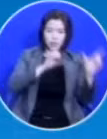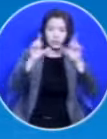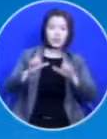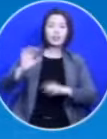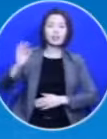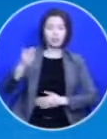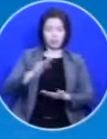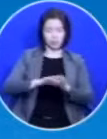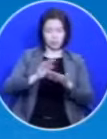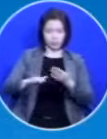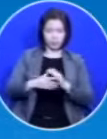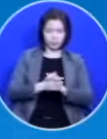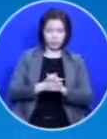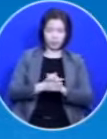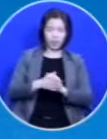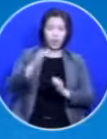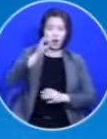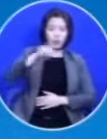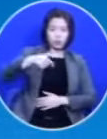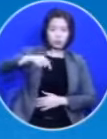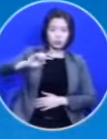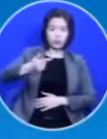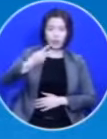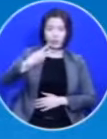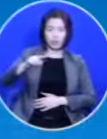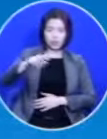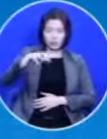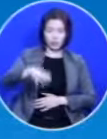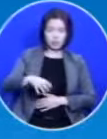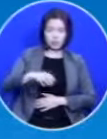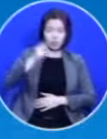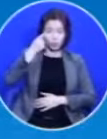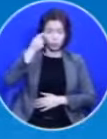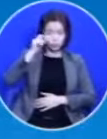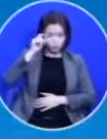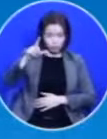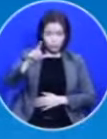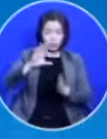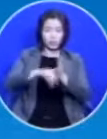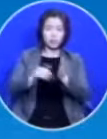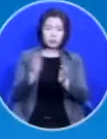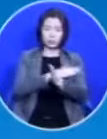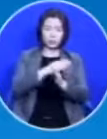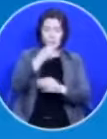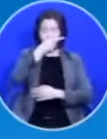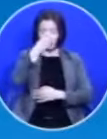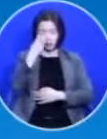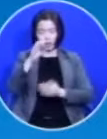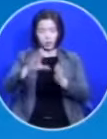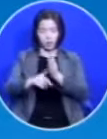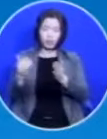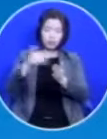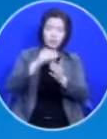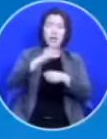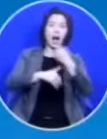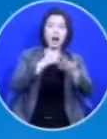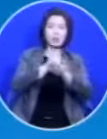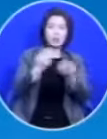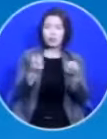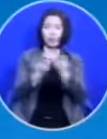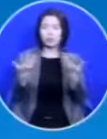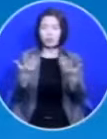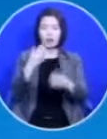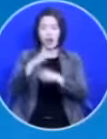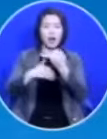말이다 우간다에서 눈 뜰 때부터 잠들 때까지 하나님이에요 하나님 하나님 어떻게 해요